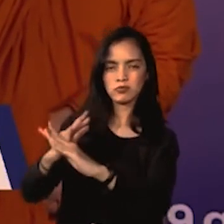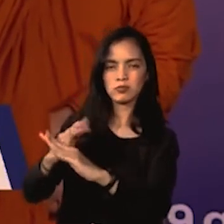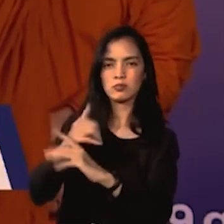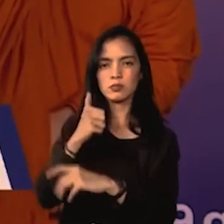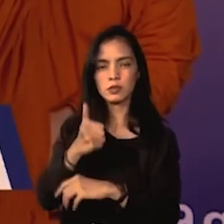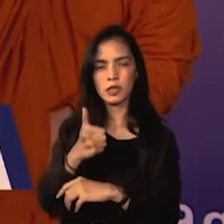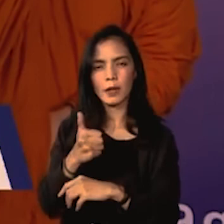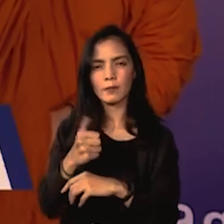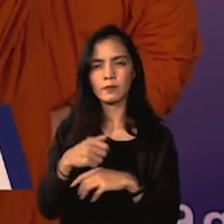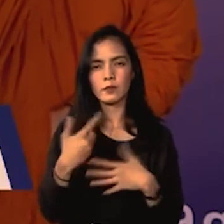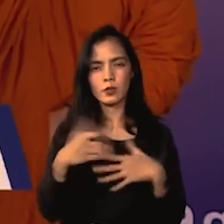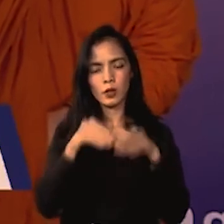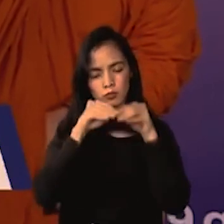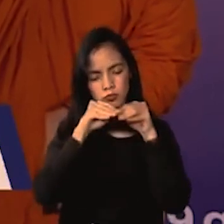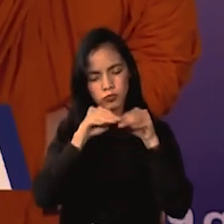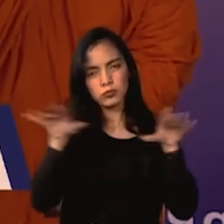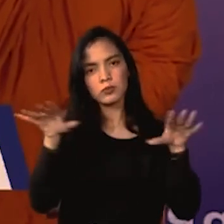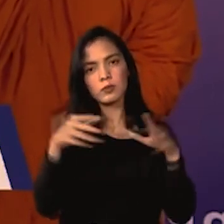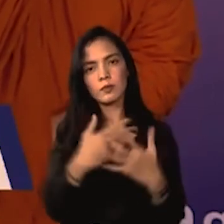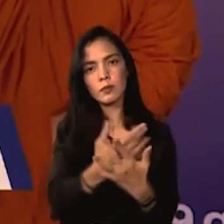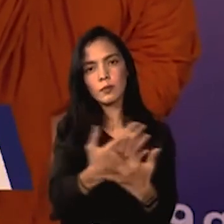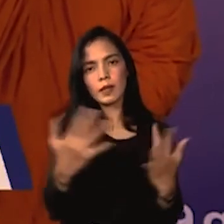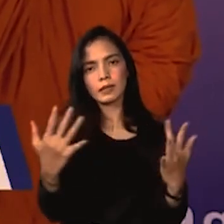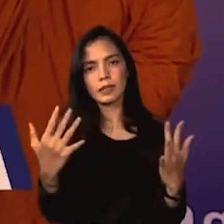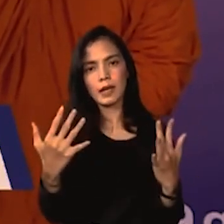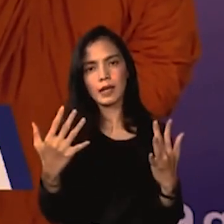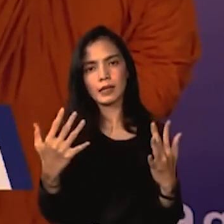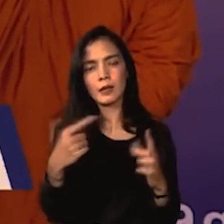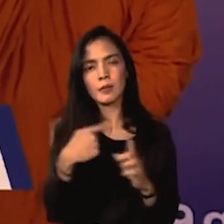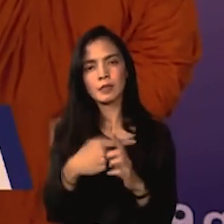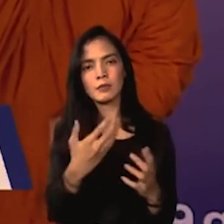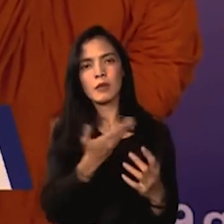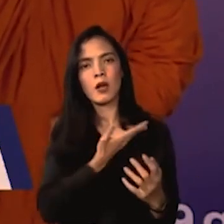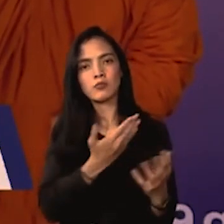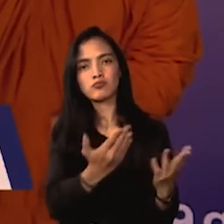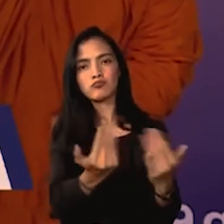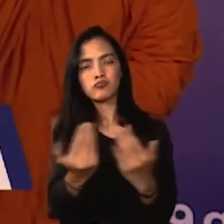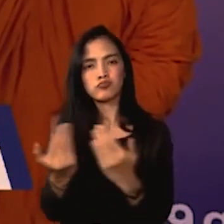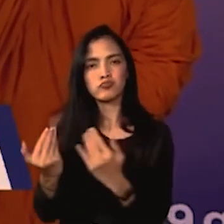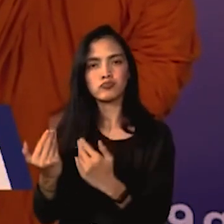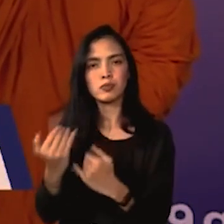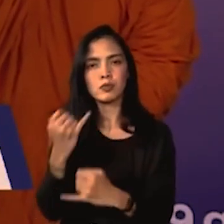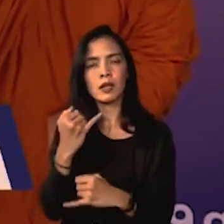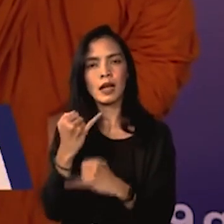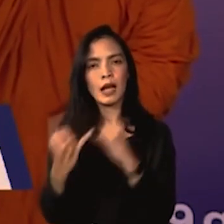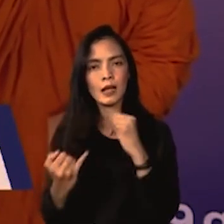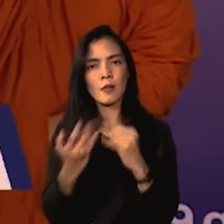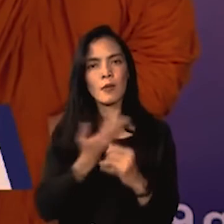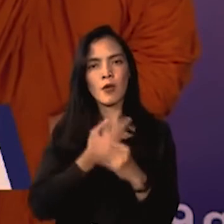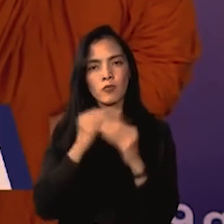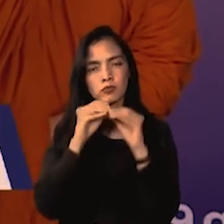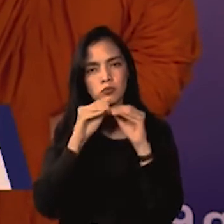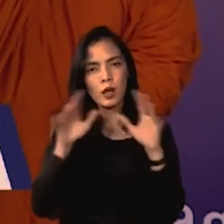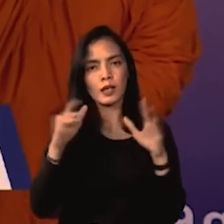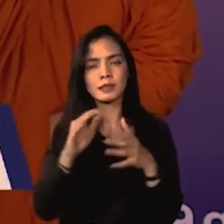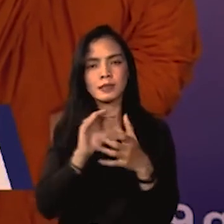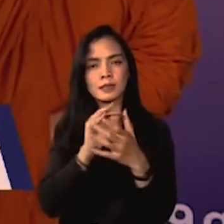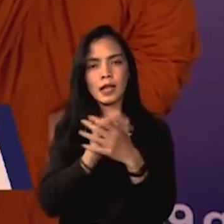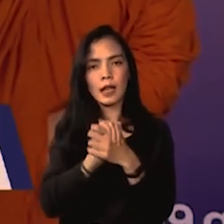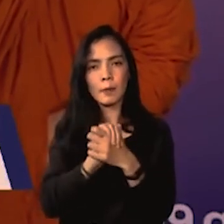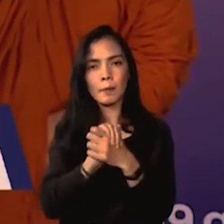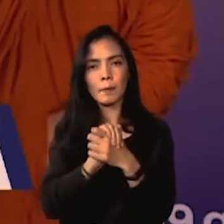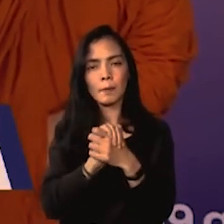kami kepada seluruh masyarakat dan mengajak bersama-sama. Akhirnya kami sampaikan